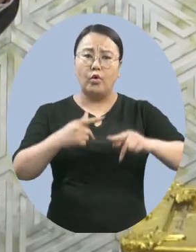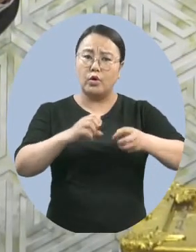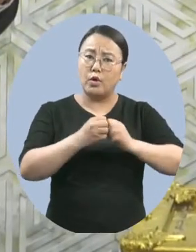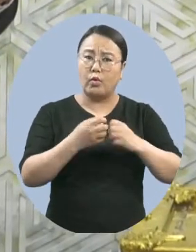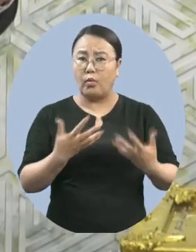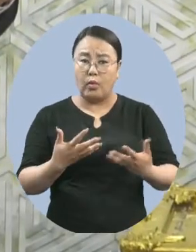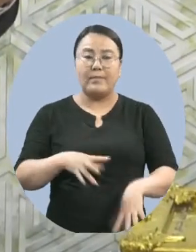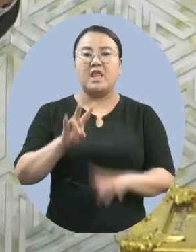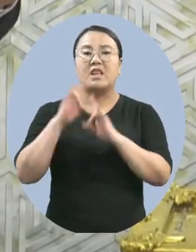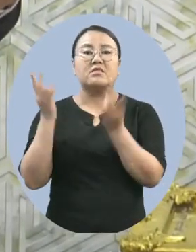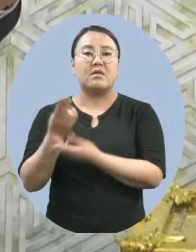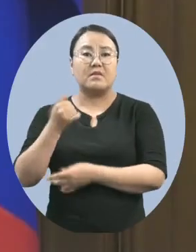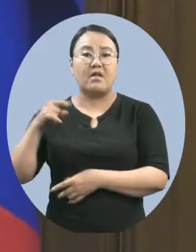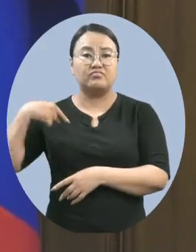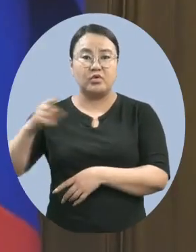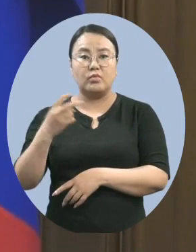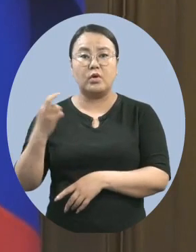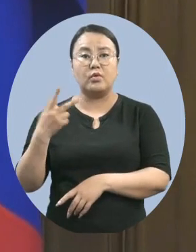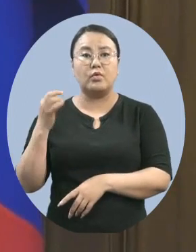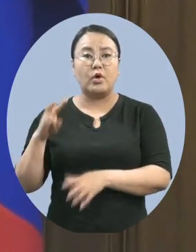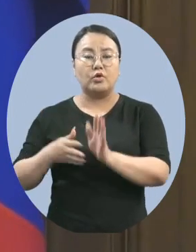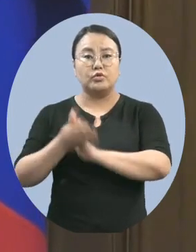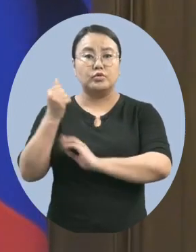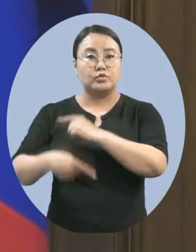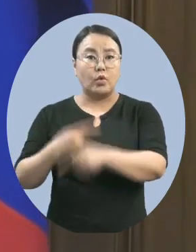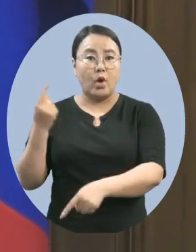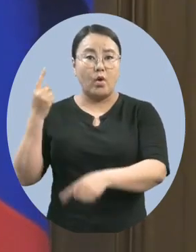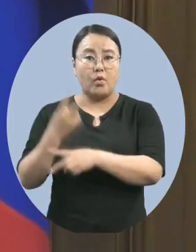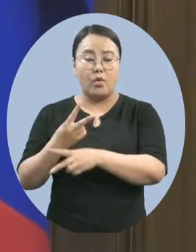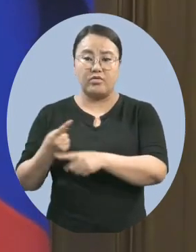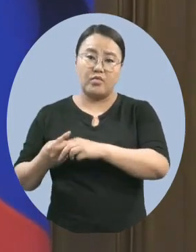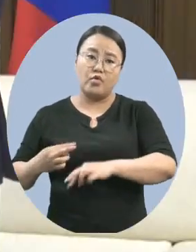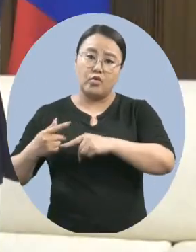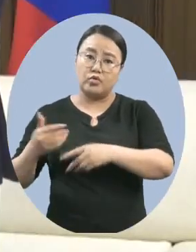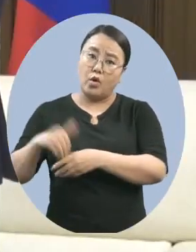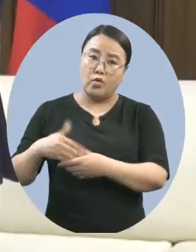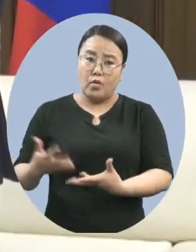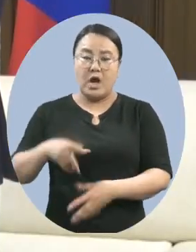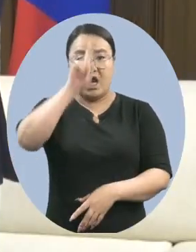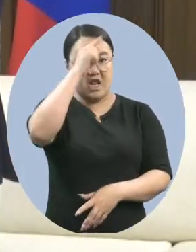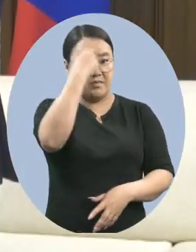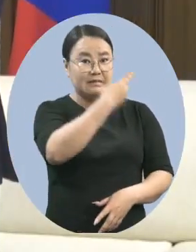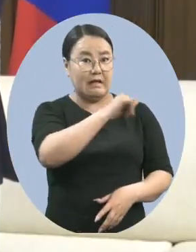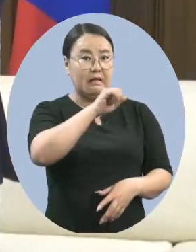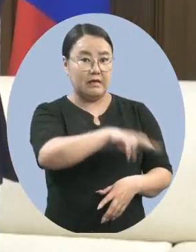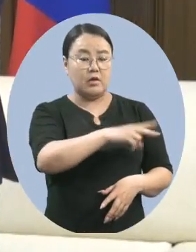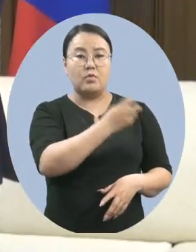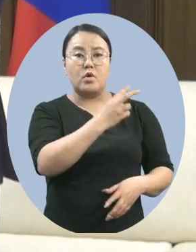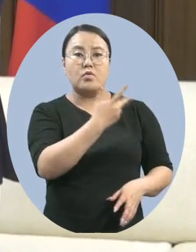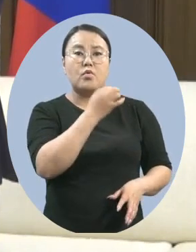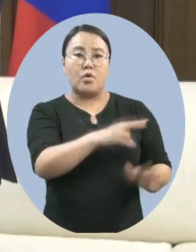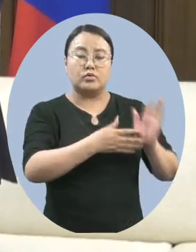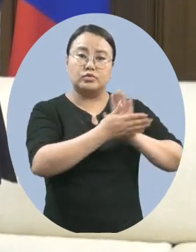тухай, нийгмийн даатгалын сангийн 2023 оны төсвийн тухай хуульд нэмэлт өөрчлөлт оруулах тухай, эрүүл мэндийн даатгалын сангийн 2023